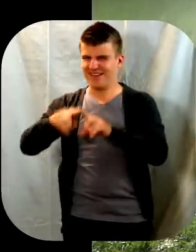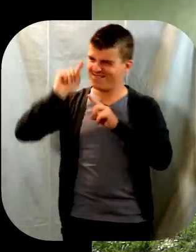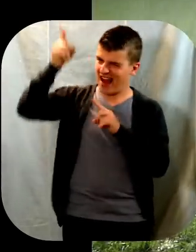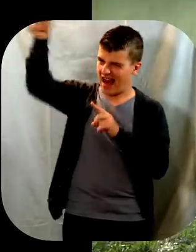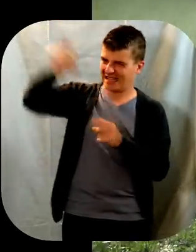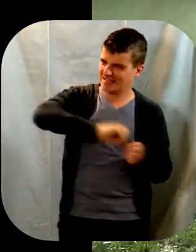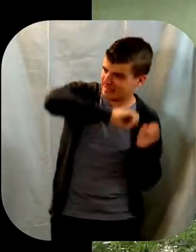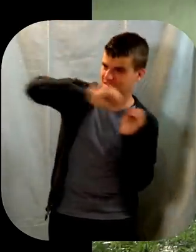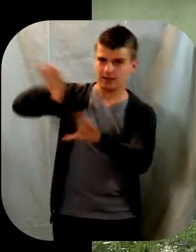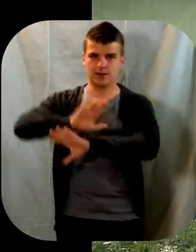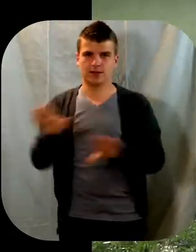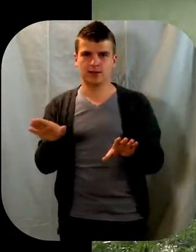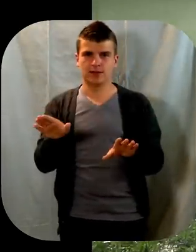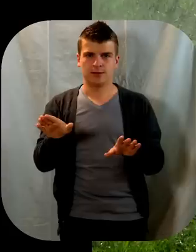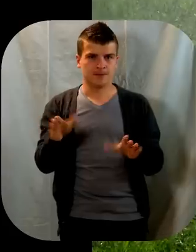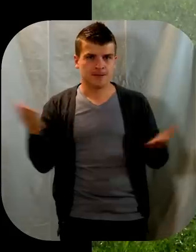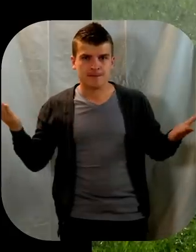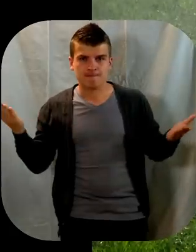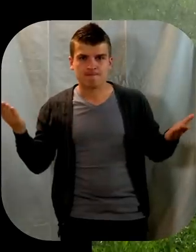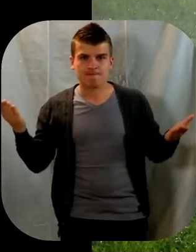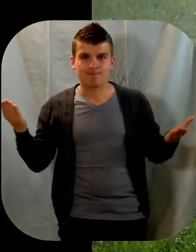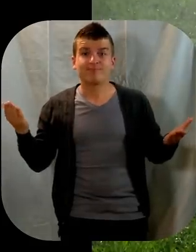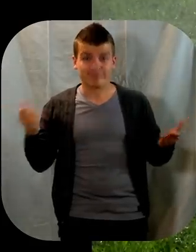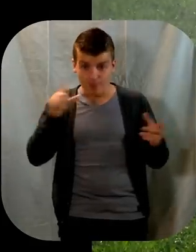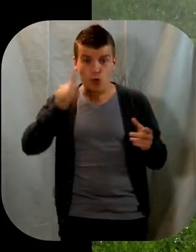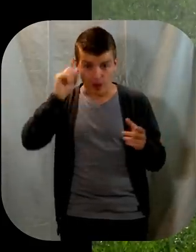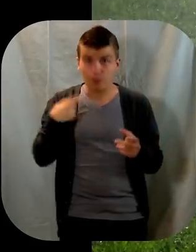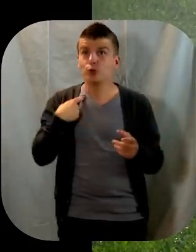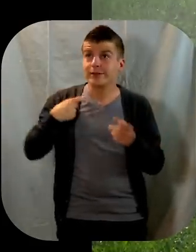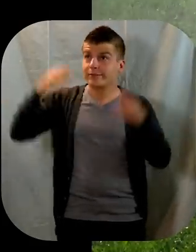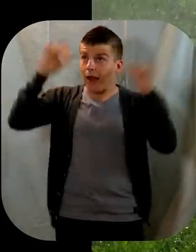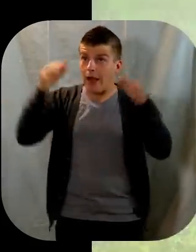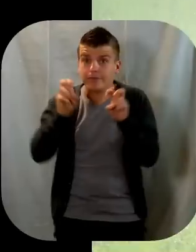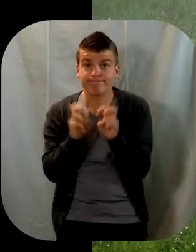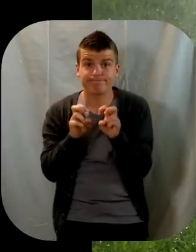weg. Tja, so musst du denn hocken im Gewitterregen.